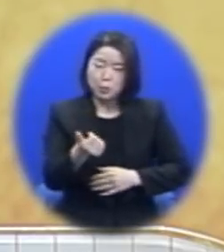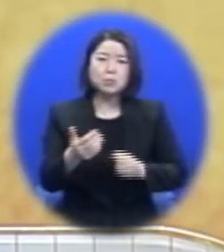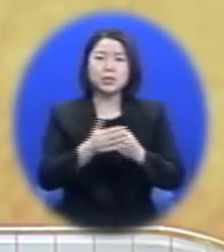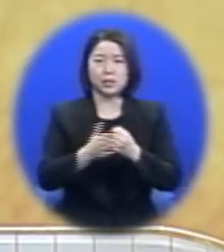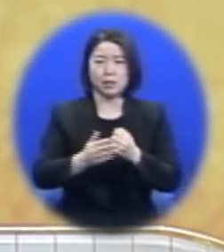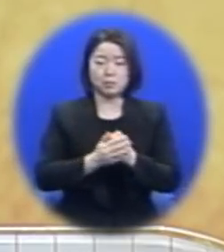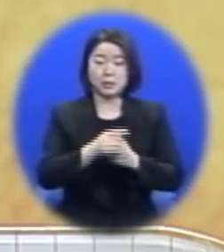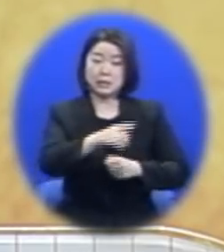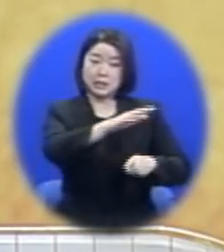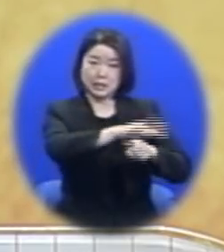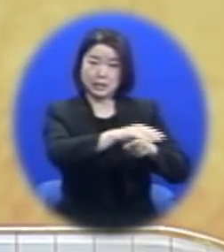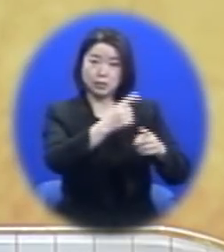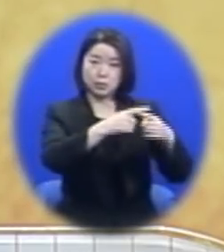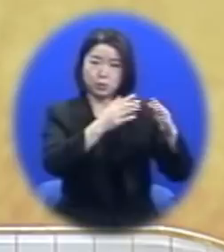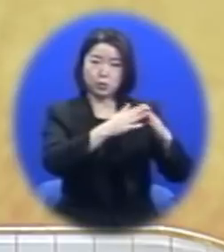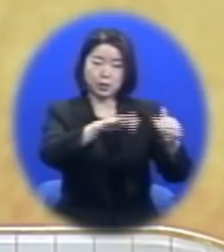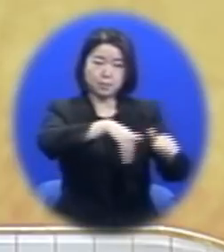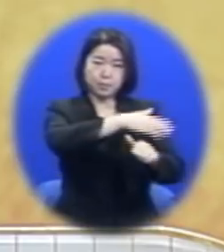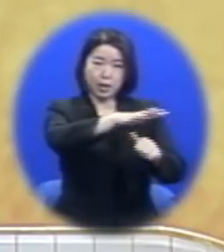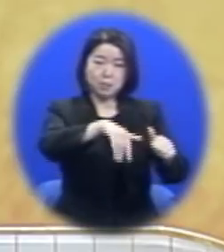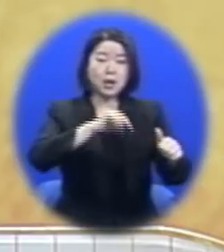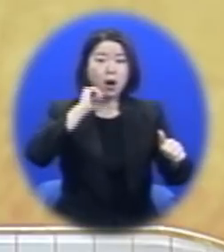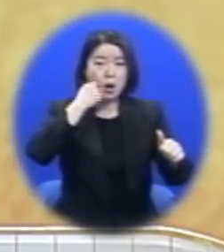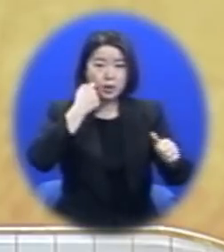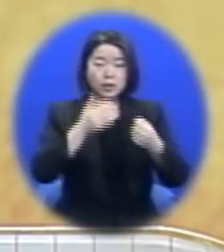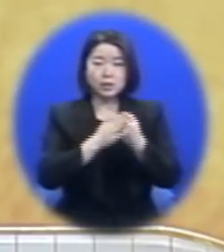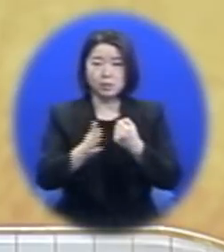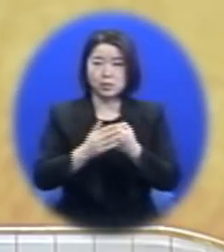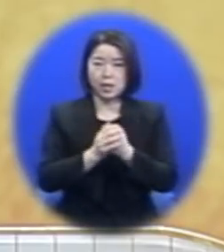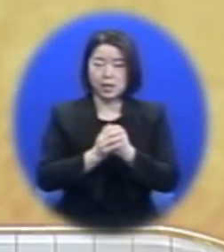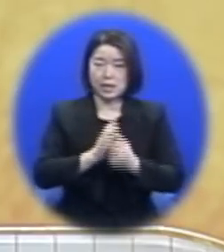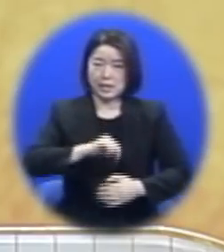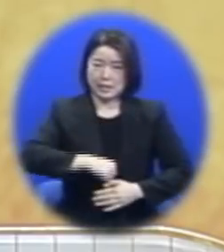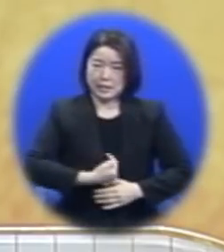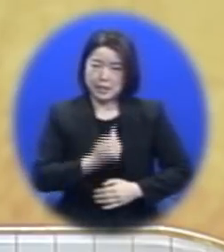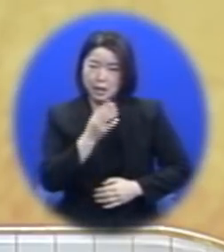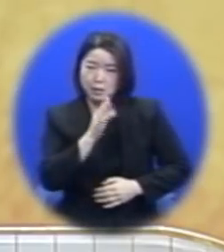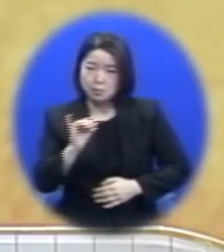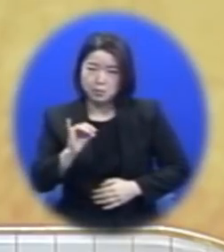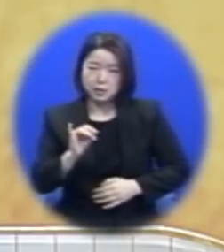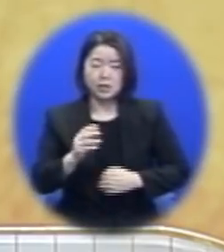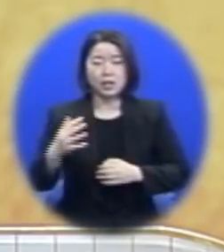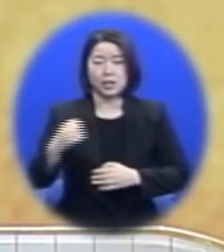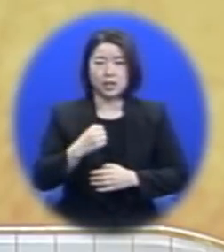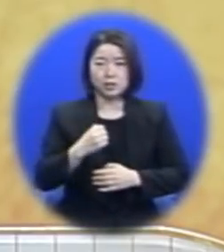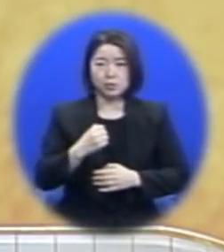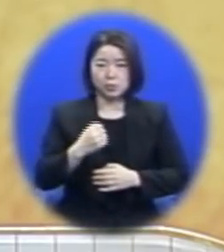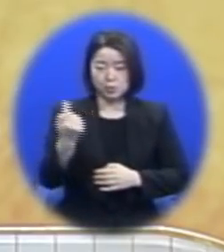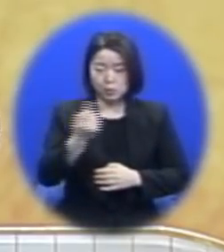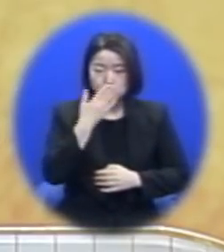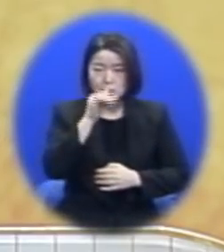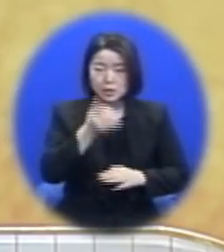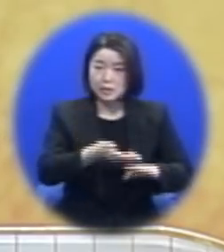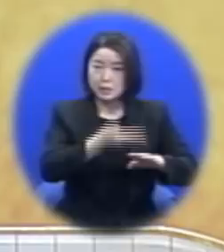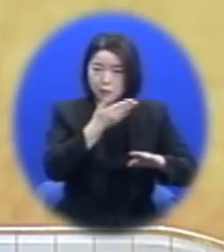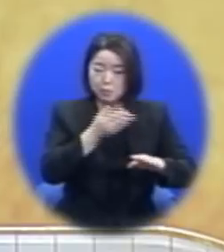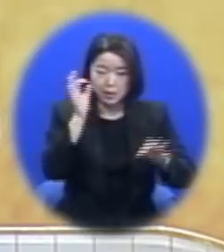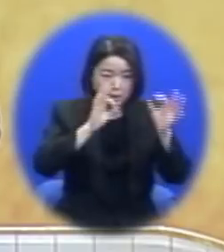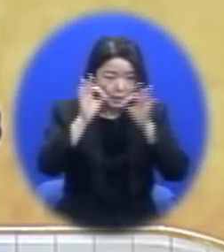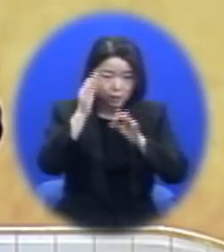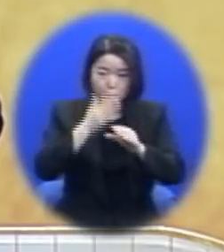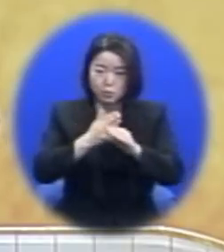그 시골교회의 여건이 어려우니 그저 자비량 부흥회를 올 수 있는 선배를 찾다가 저에게 연락이 온